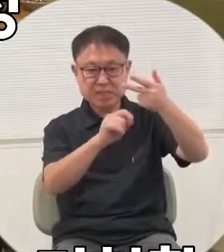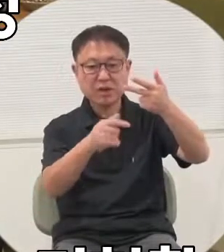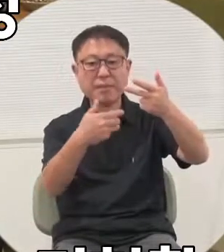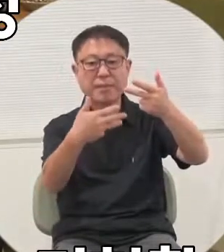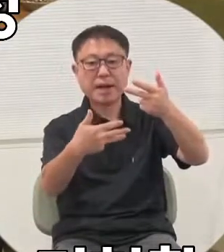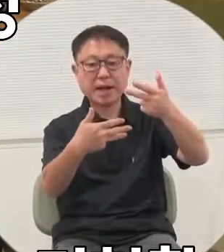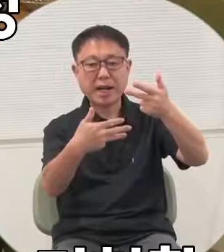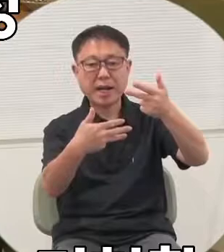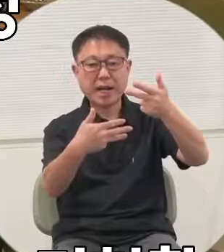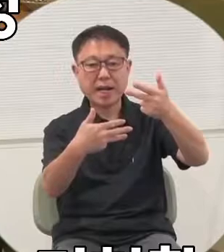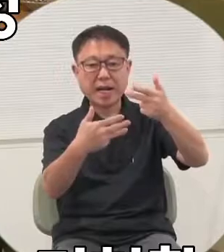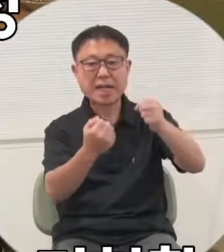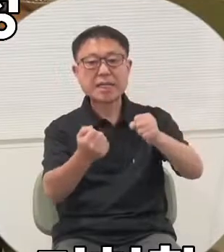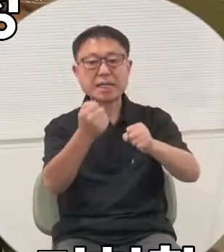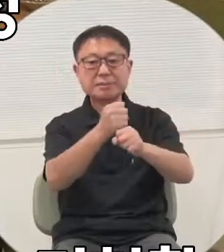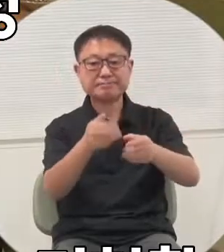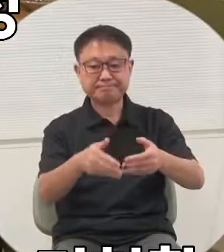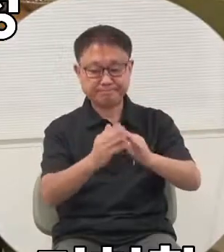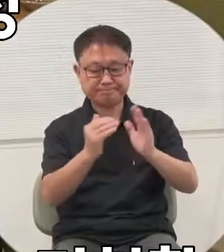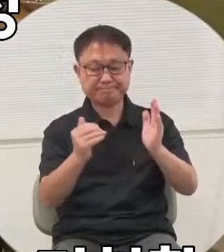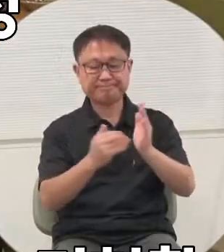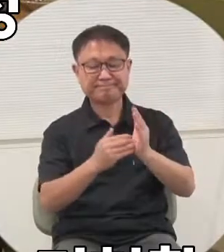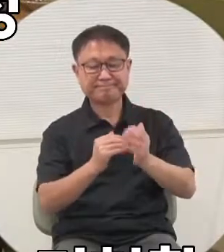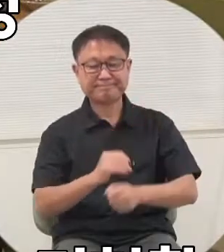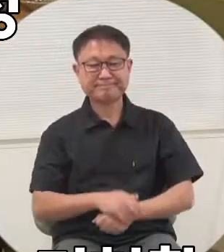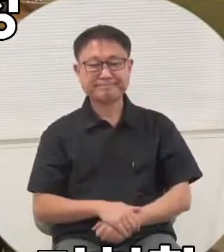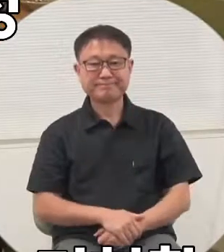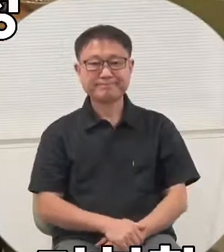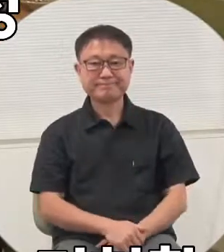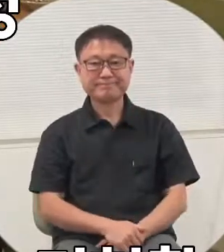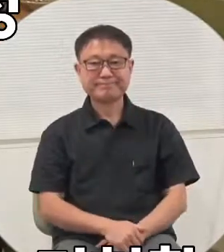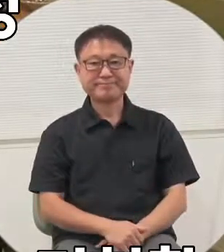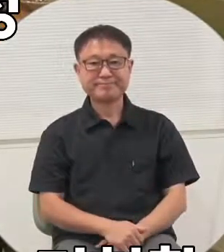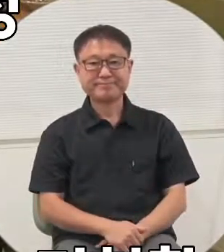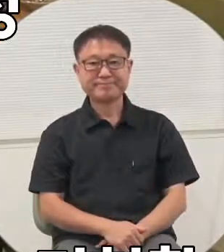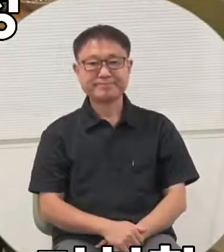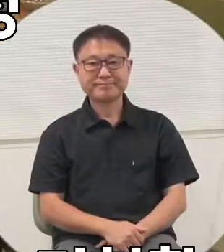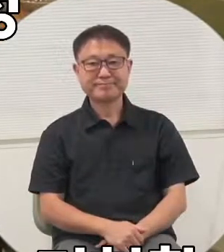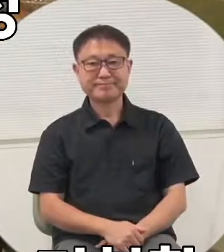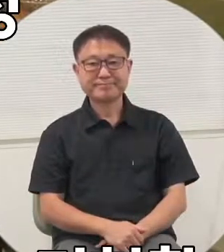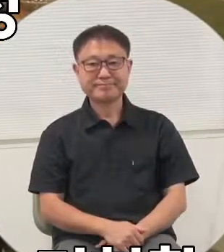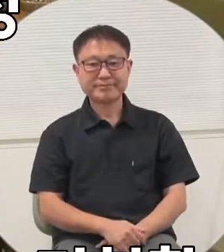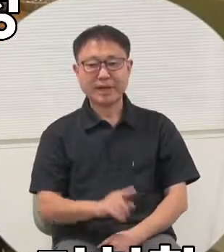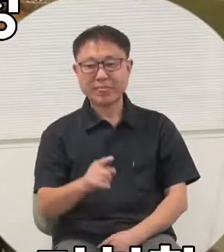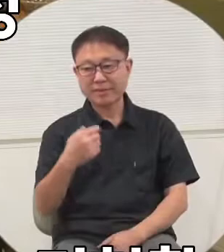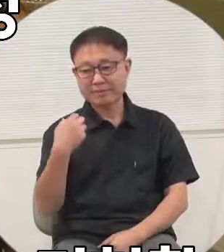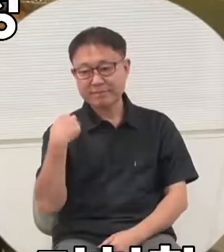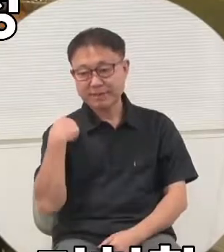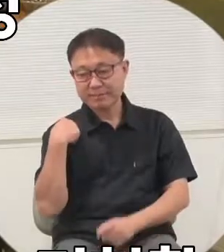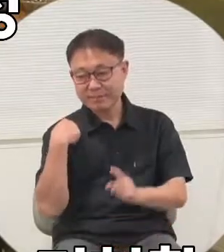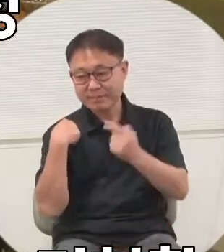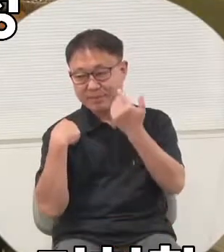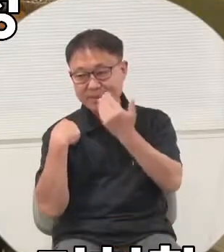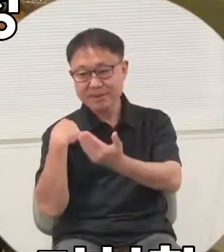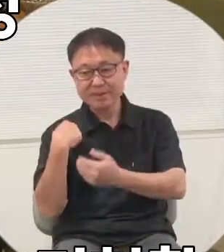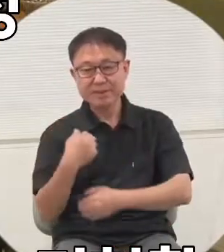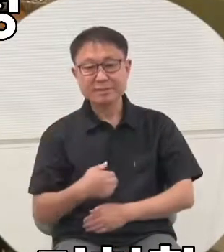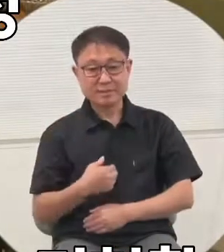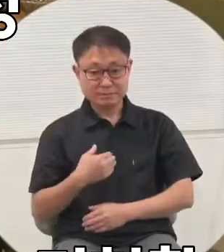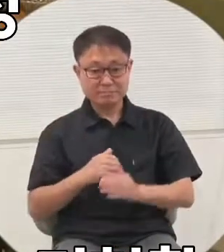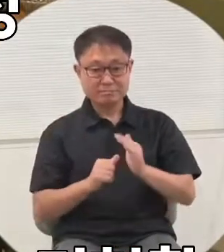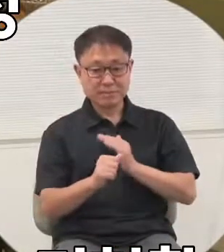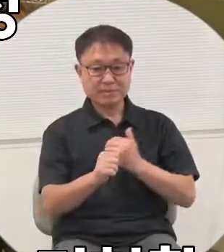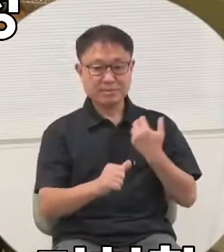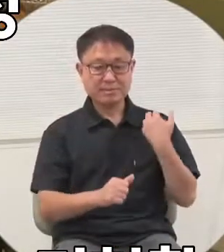창립을 하게 됐습니다. 네, 그렇습니다. 네네. 네, 거기서 어떤 역할을 맡고 계신지. 저는 대표를